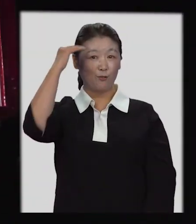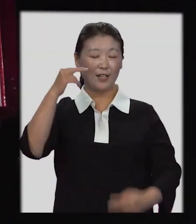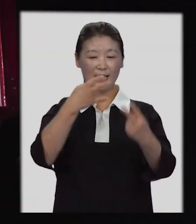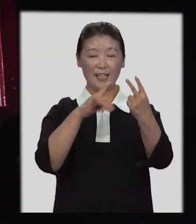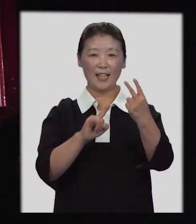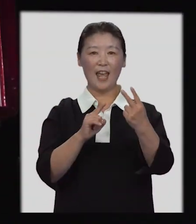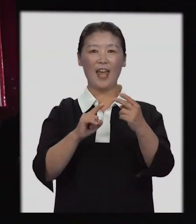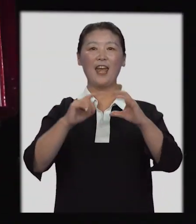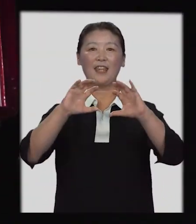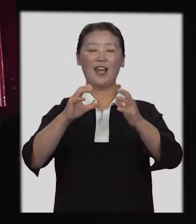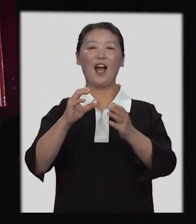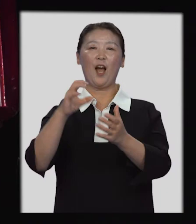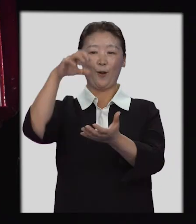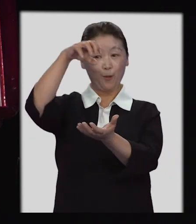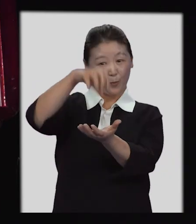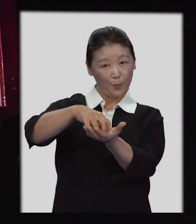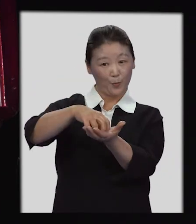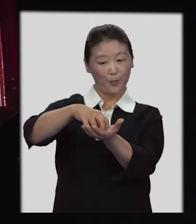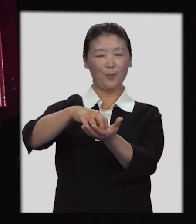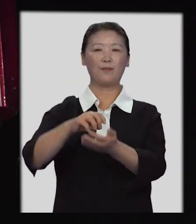대한민국의 2대 국세입니다.